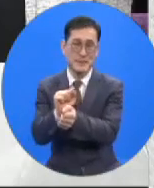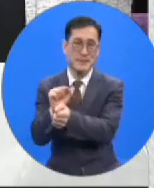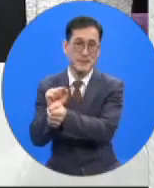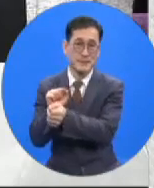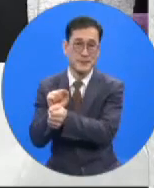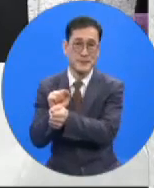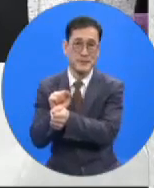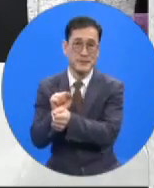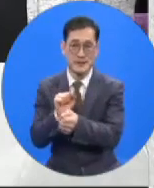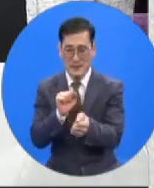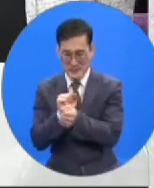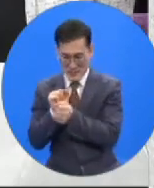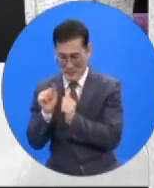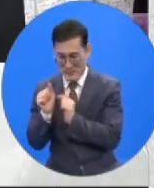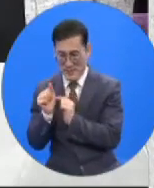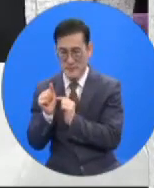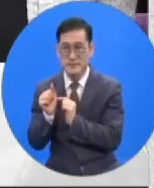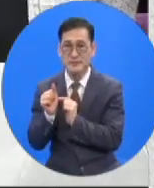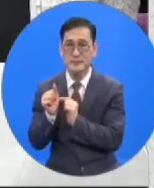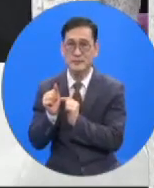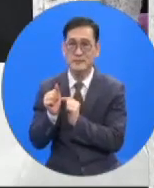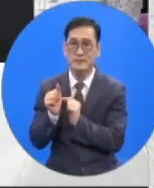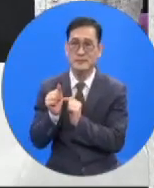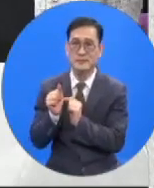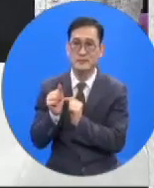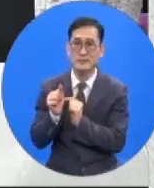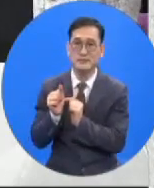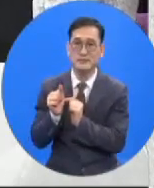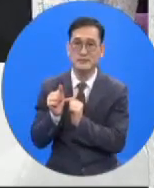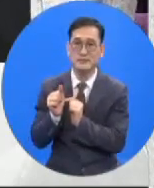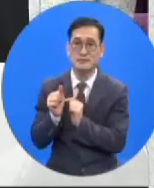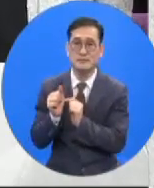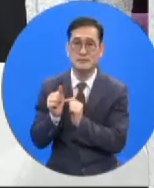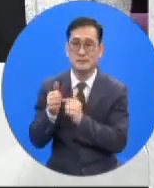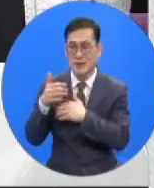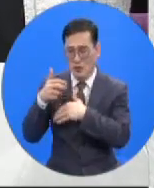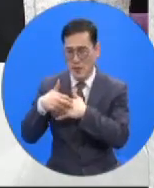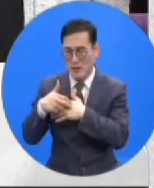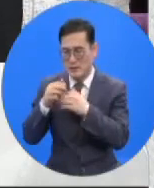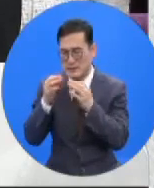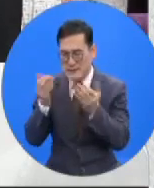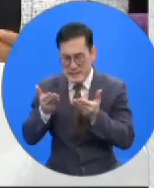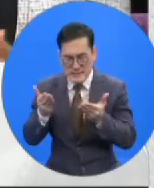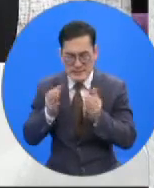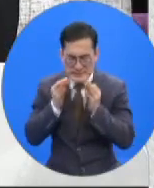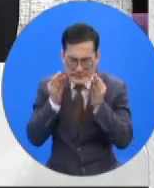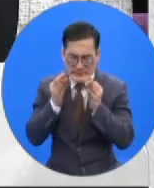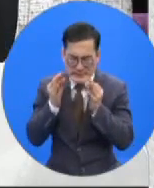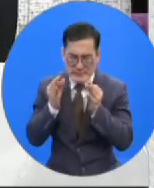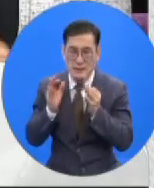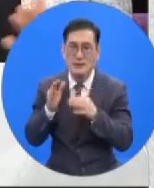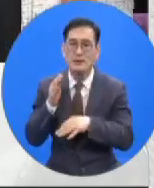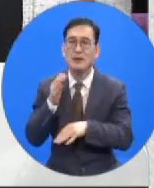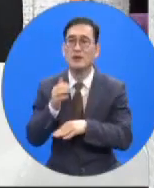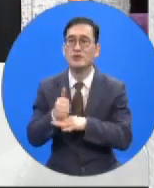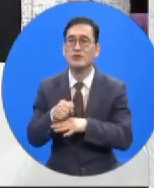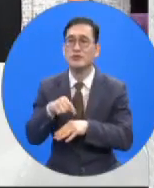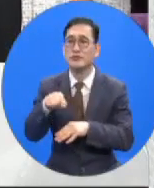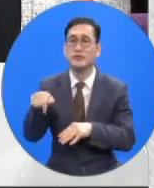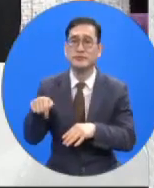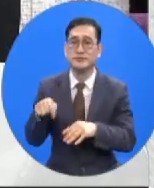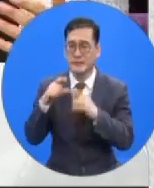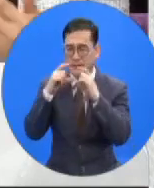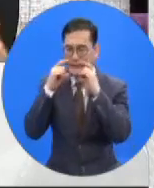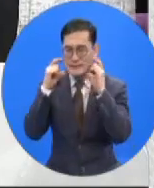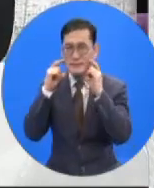그 원장님이 병원에 계셨어요 그러다보니 확신하고 됐는데 그러나 3인 턱이 아시게 우리가 의료 지다 보니까 누구나 철저하게